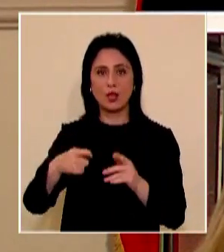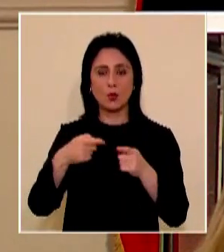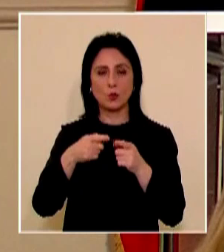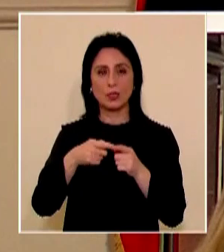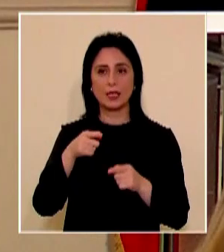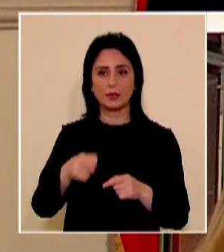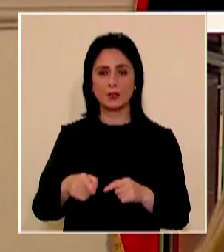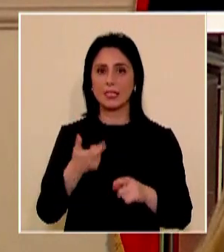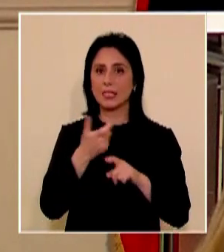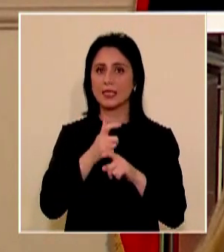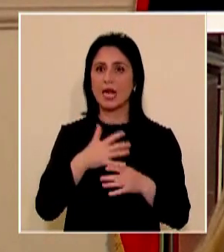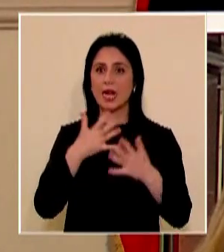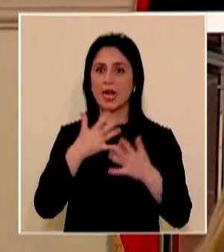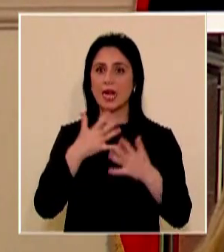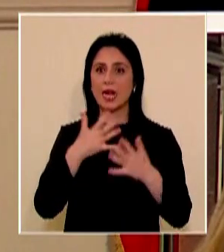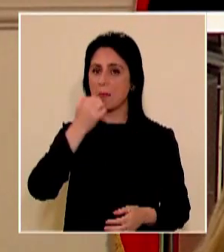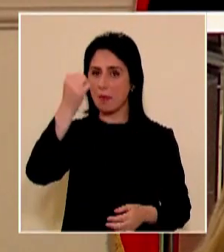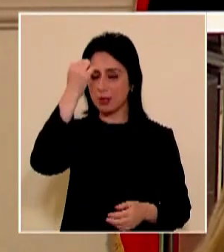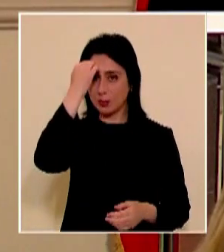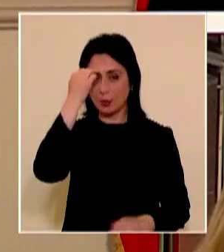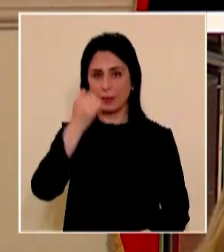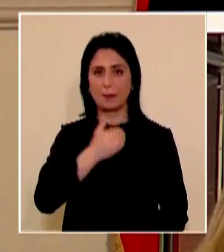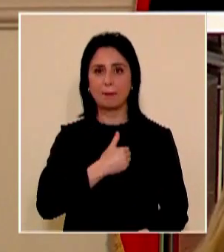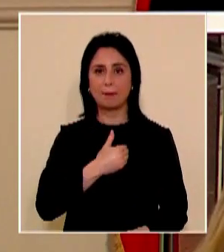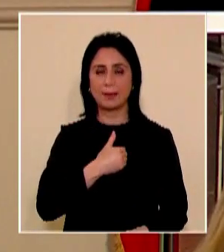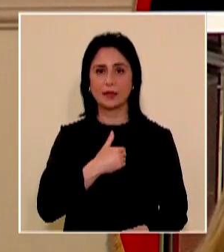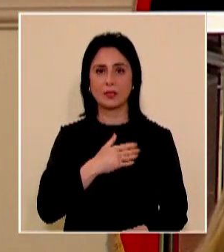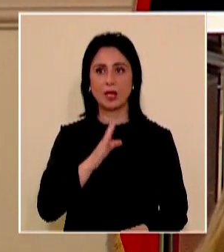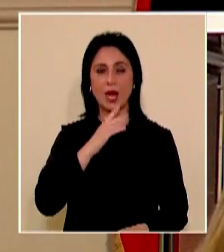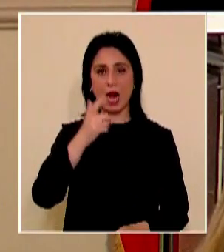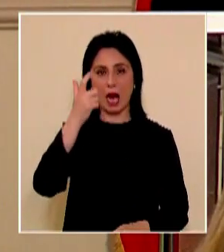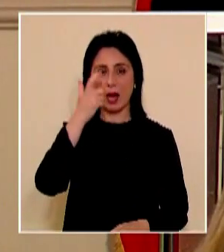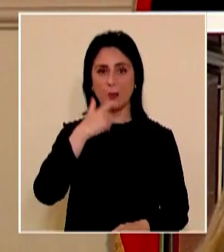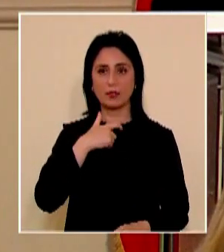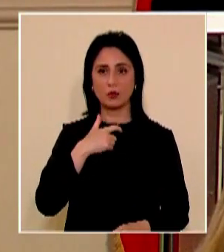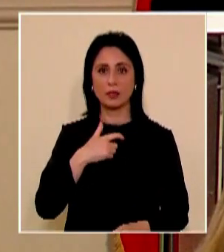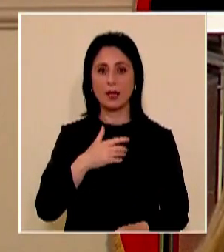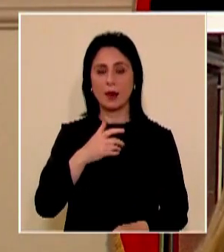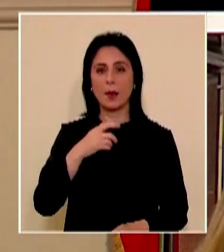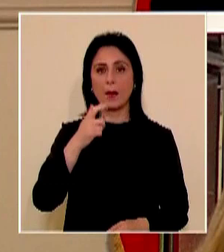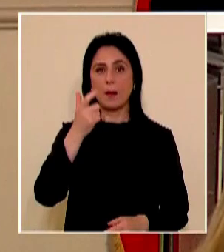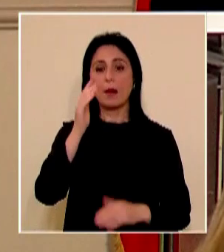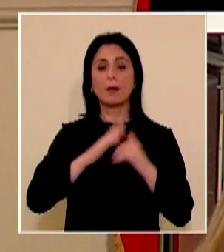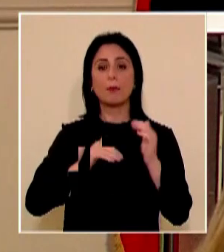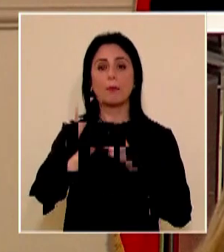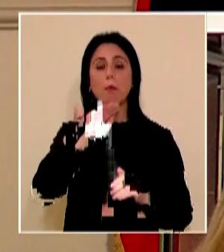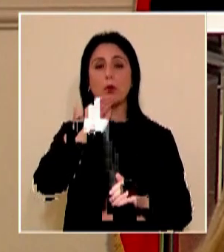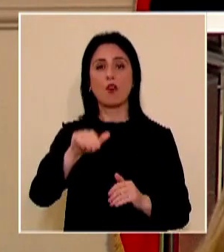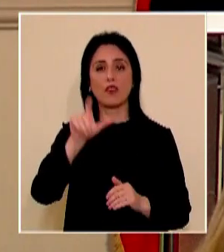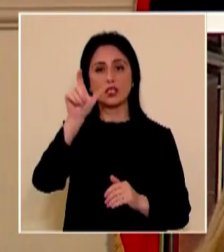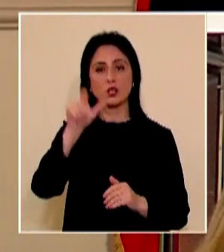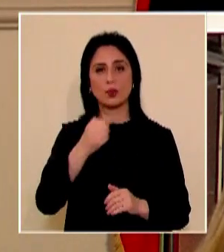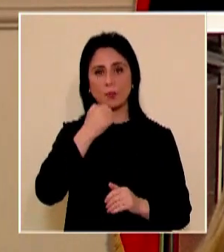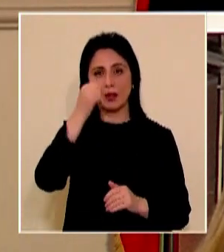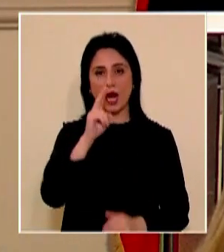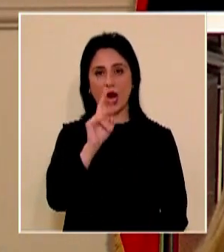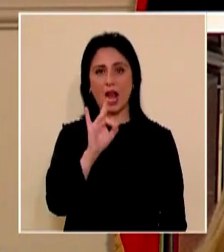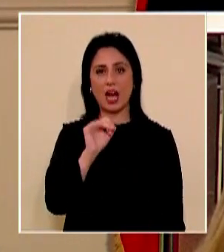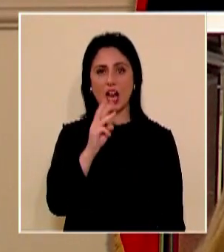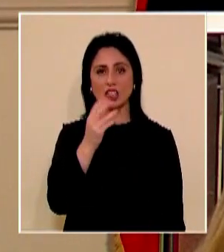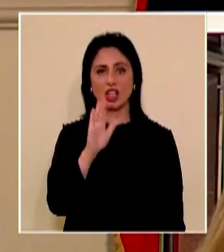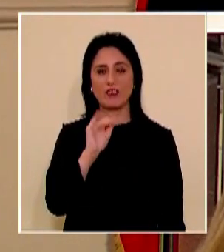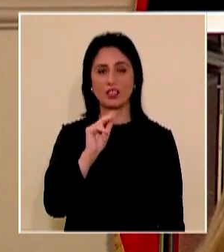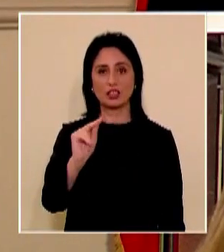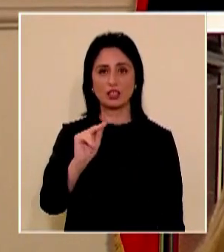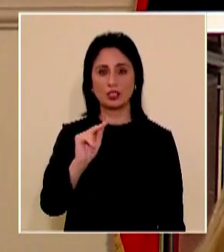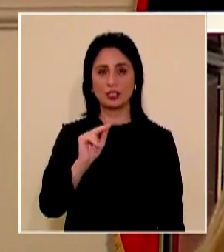polsko-gruzińskiej, z którymi jesteśmy niezwykle dumni. Ja bardzo dziękuję z tego miejsca profesorowi Radosławowi Karasiewiczowi,